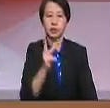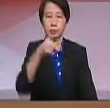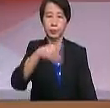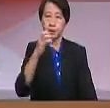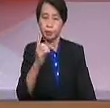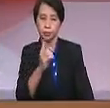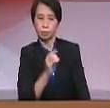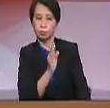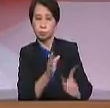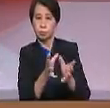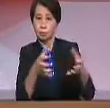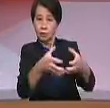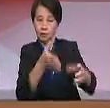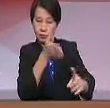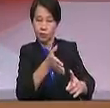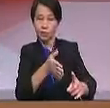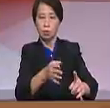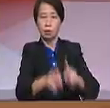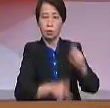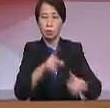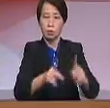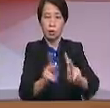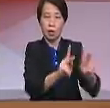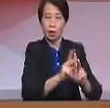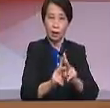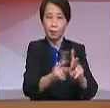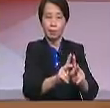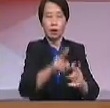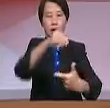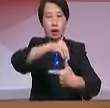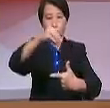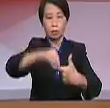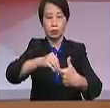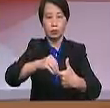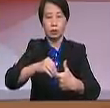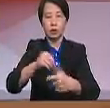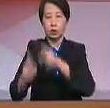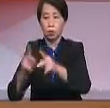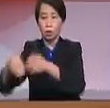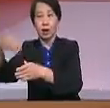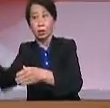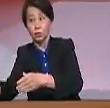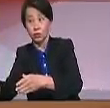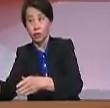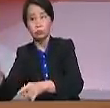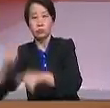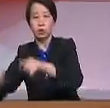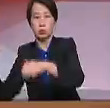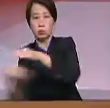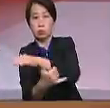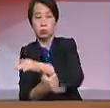ini oleh penduduk setempat atau penduduk daripada luar dilarang sama